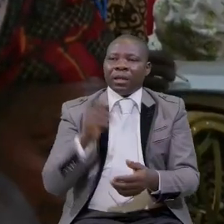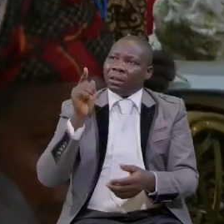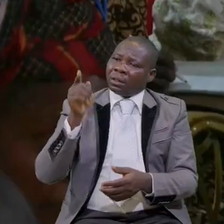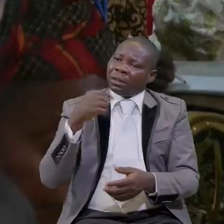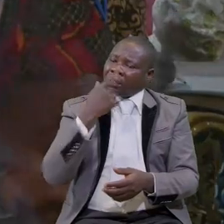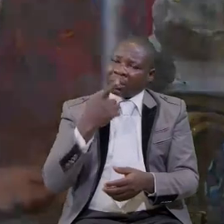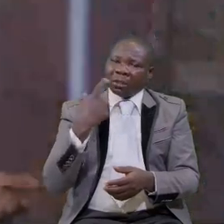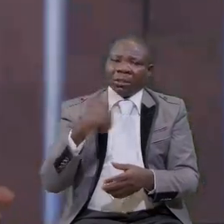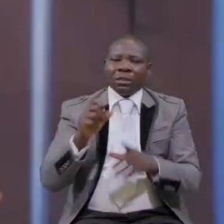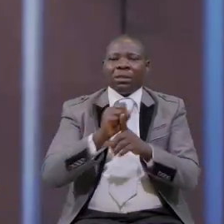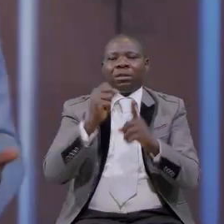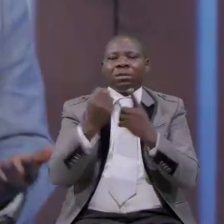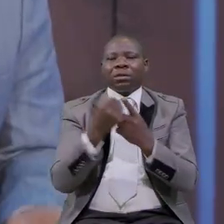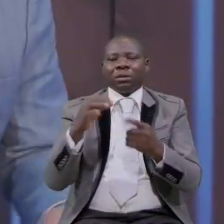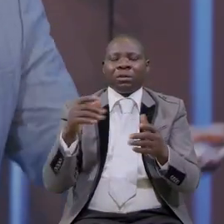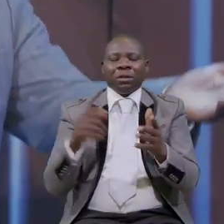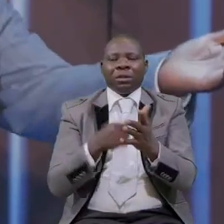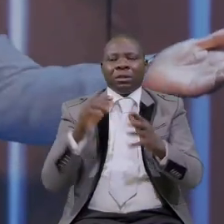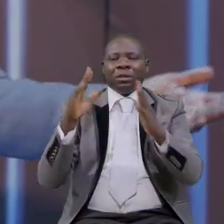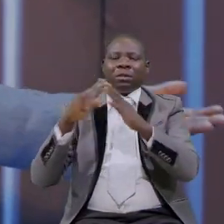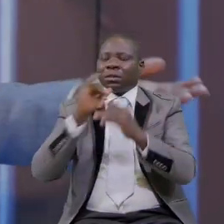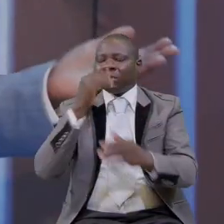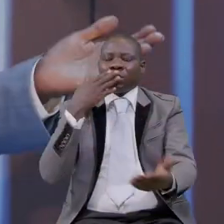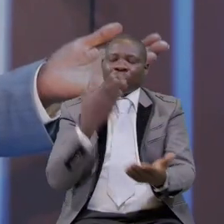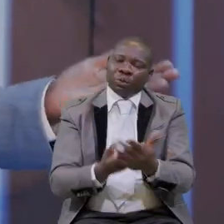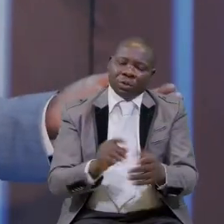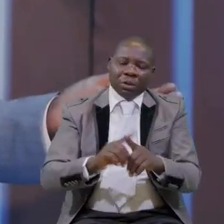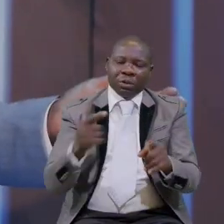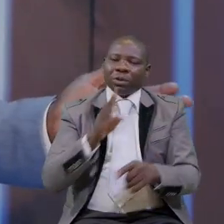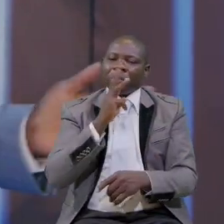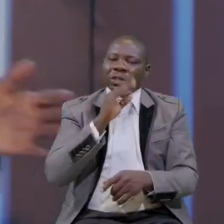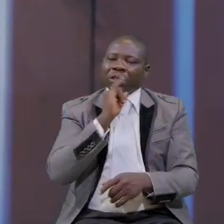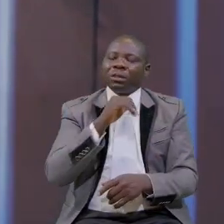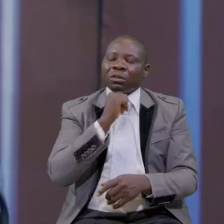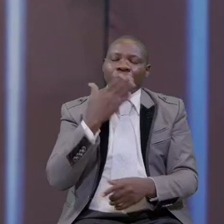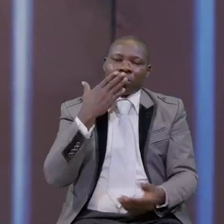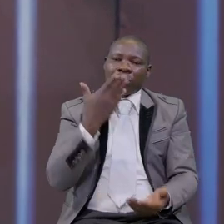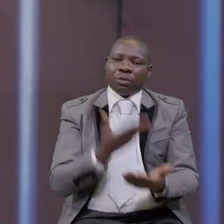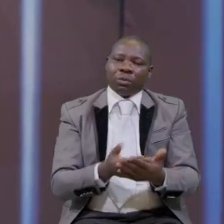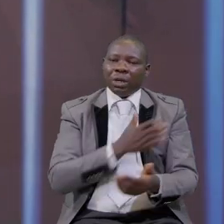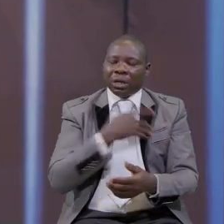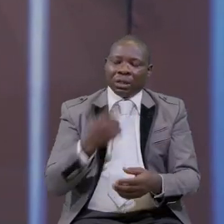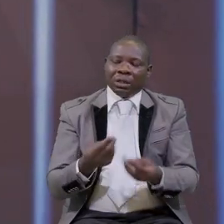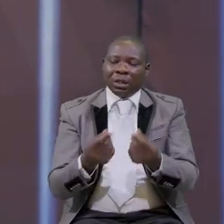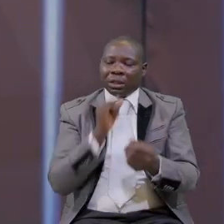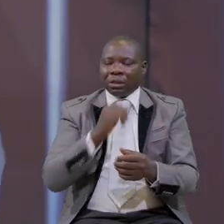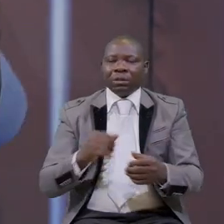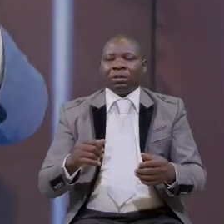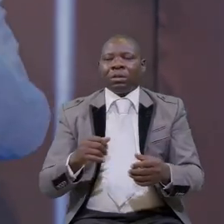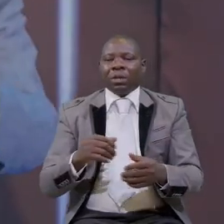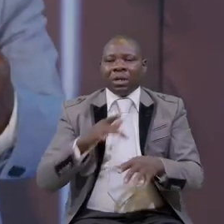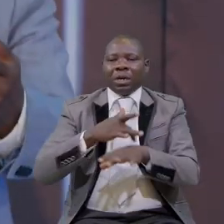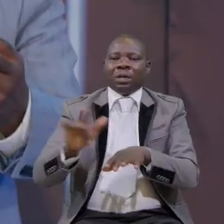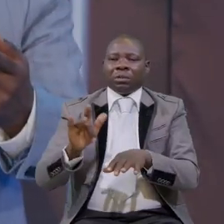Ils ont dit, la situation de cette ville est bonne, mais les eaux sont amères et le pays est stérile.